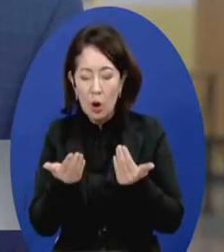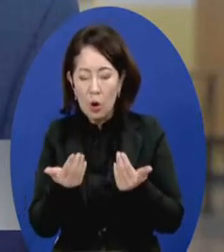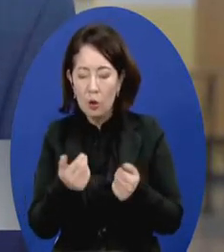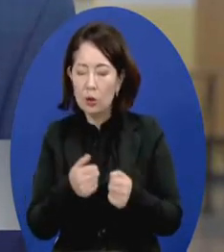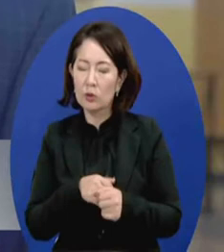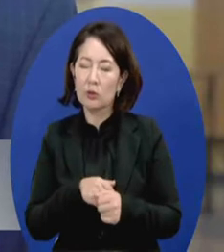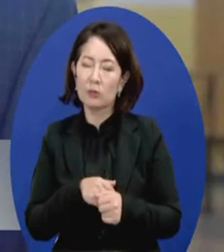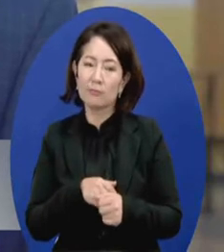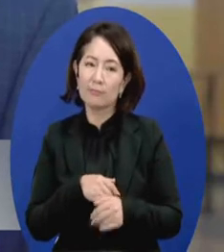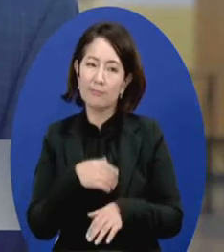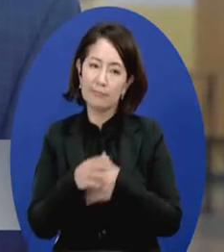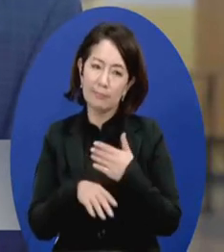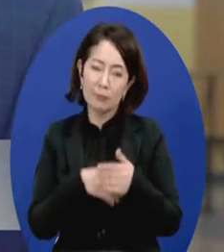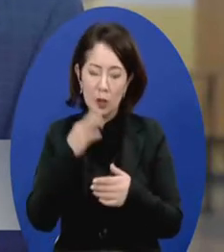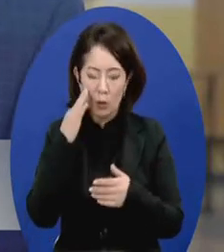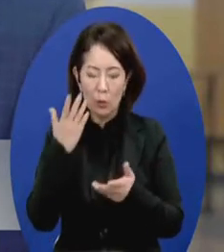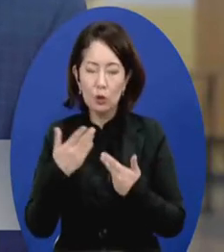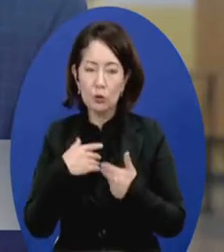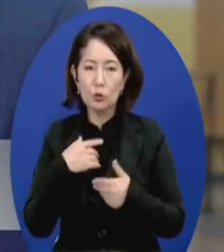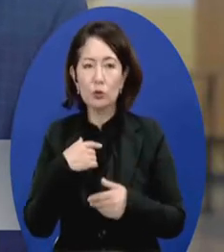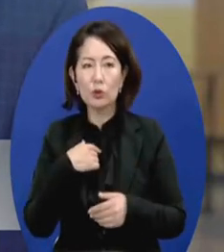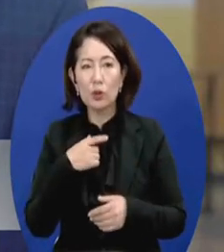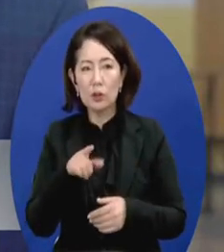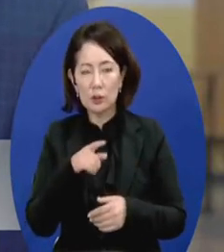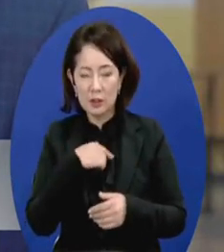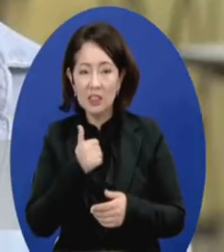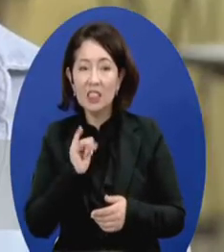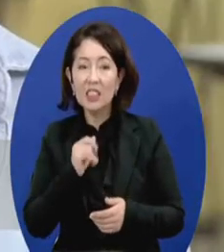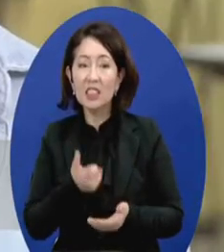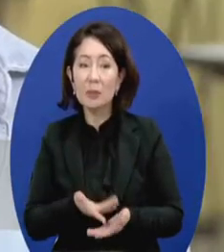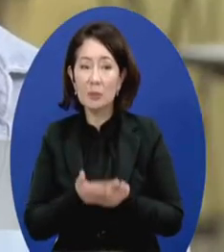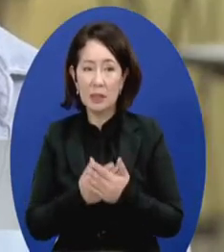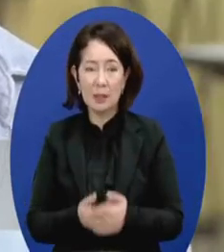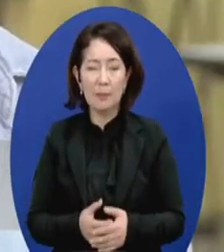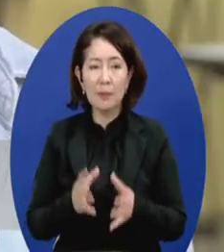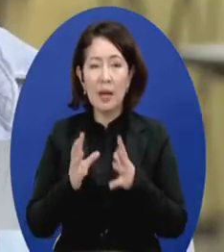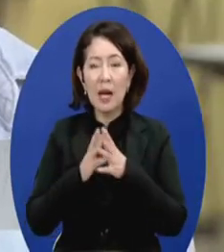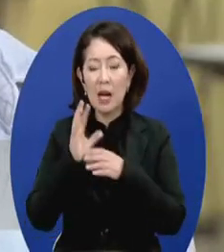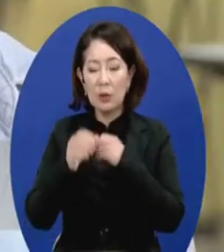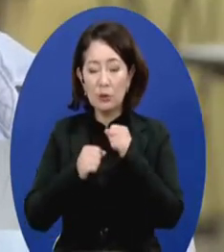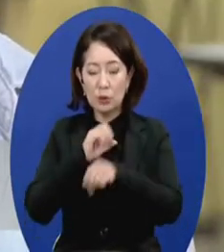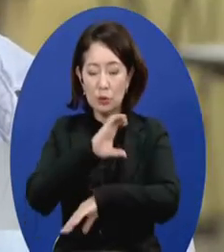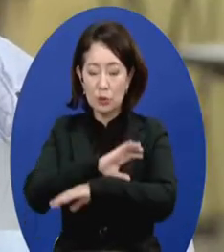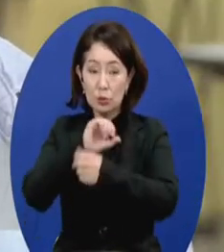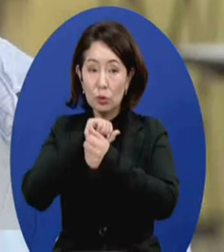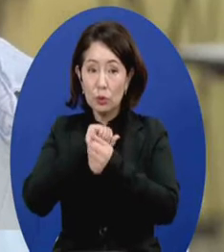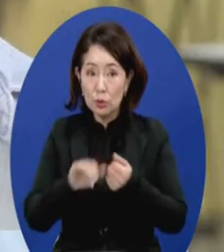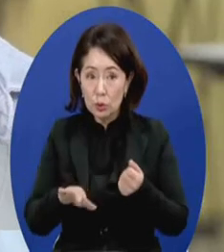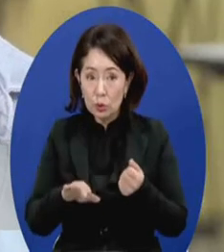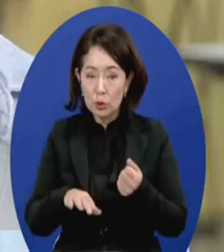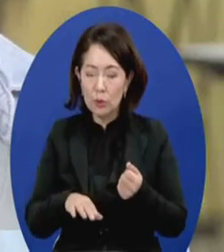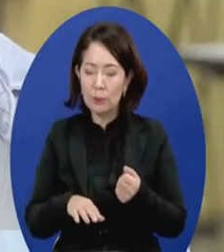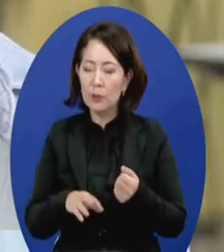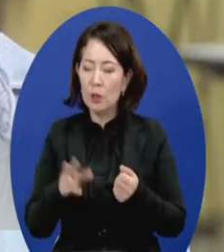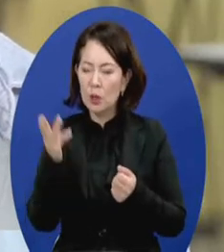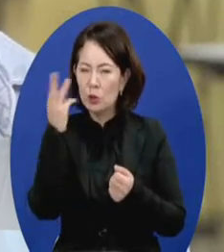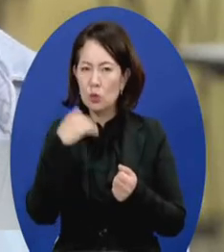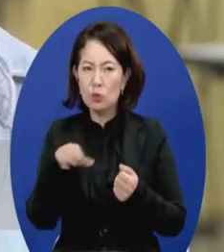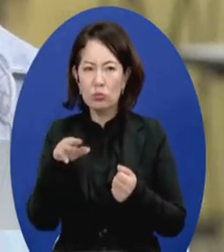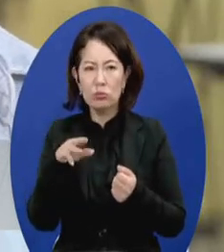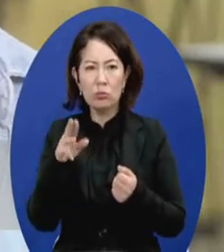хөнгөлөлтөө хөнгөлтэй болгож өгч байгаа гэсэн нь маш их дэмжиж байгаа. 10 жилийн ерөнхий боловсролын сургуулаа төгсөөд мэдээж яг